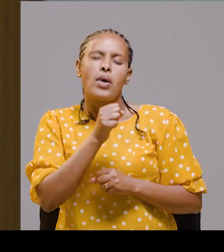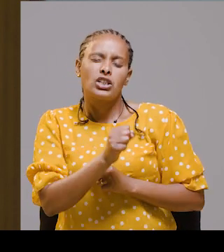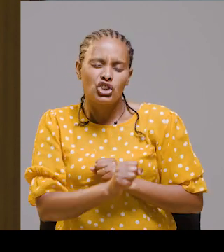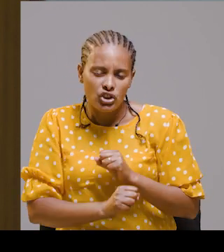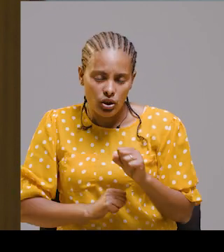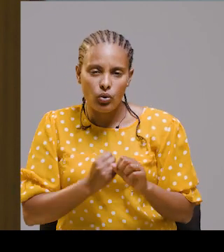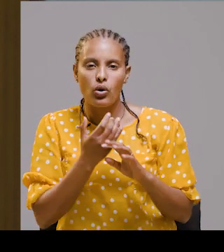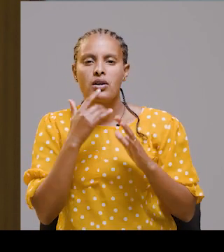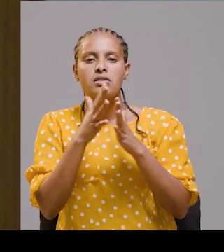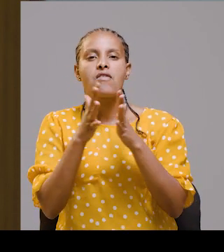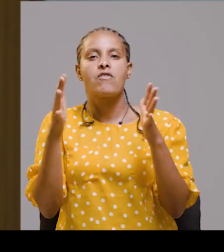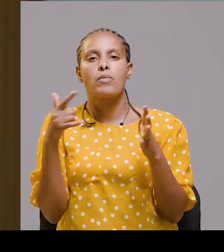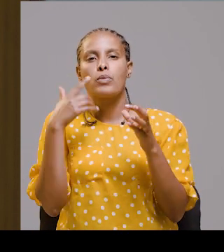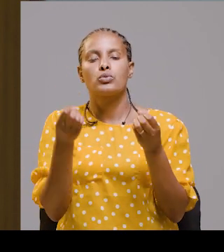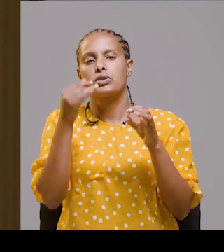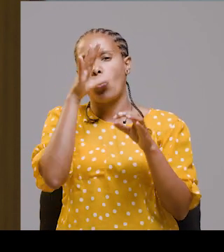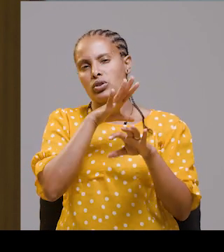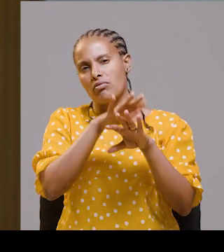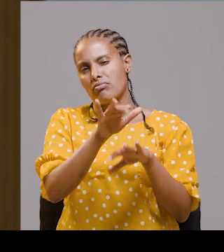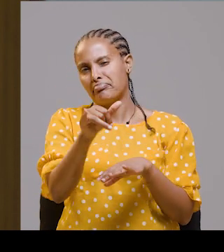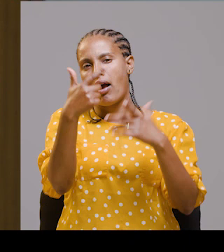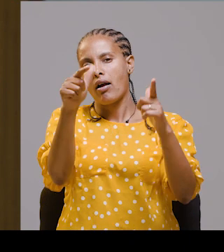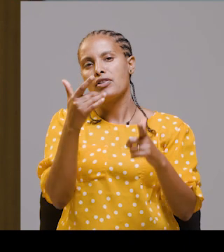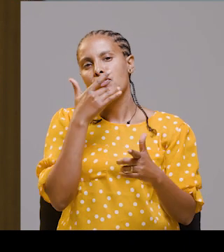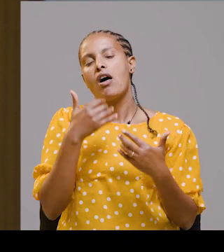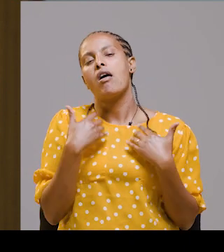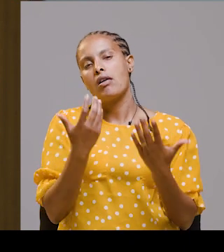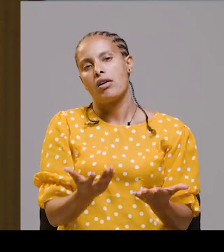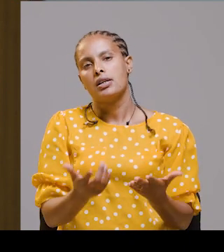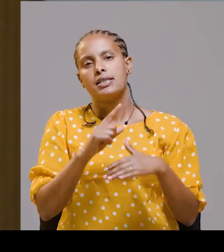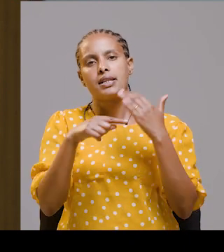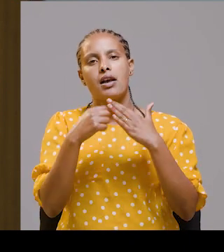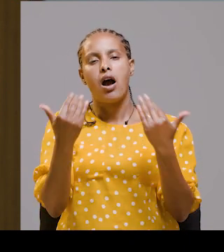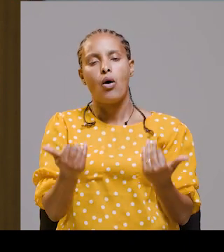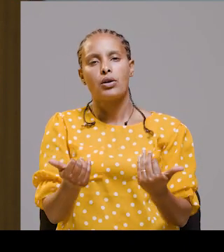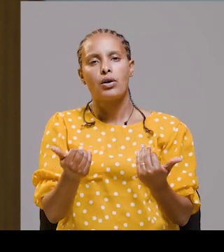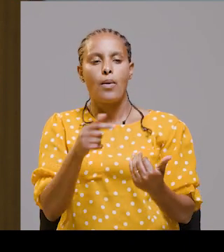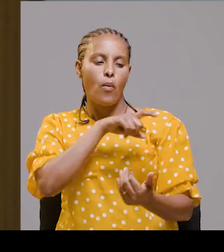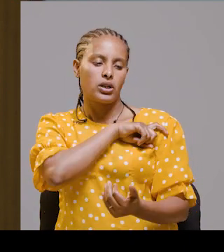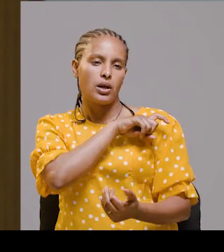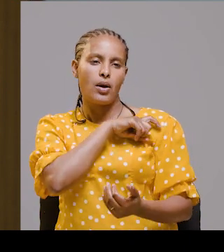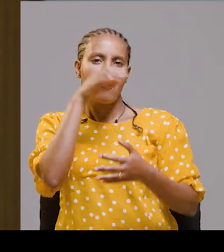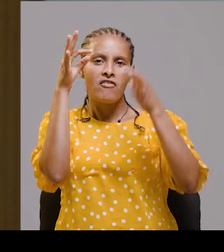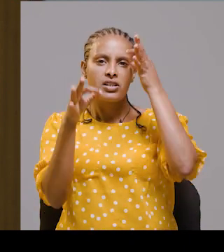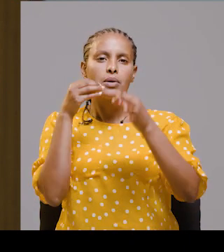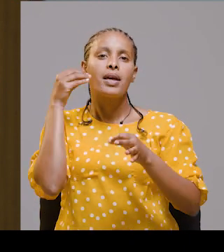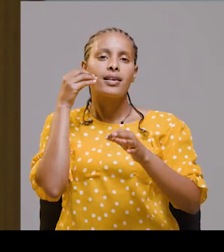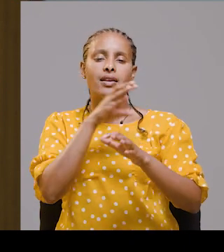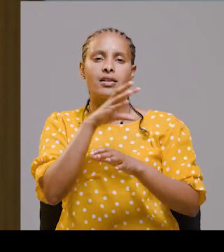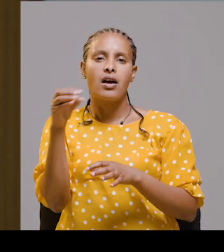የሚያስጨንቁ ነገሮች ሰፋ ብለው በብዙ ሰዎች ላይ አጋጥመውናል ስለዚህ አሁን ፖሊስ ጣቢያ ፍርድ ቤት